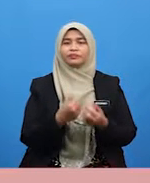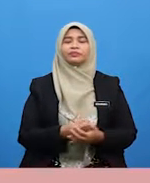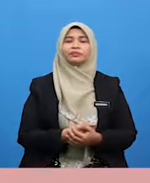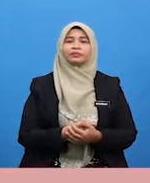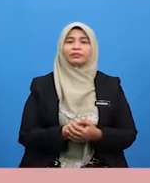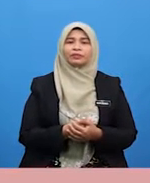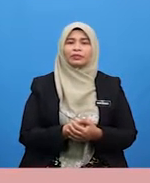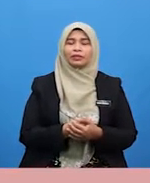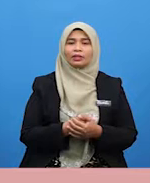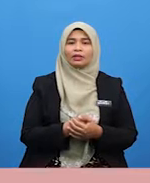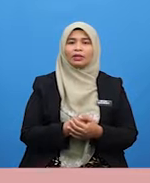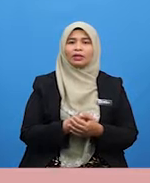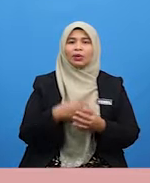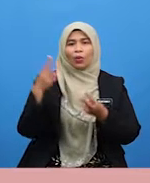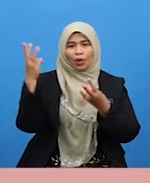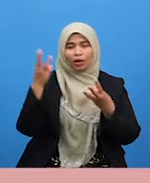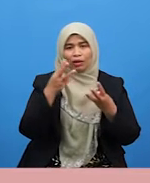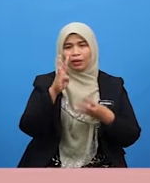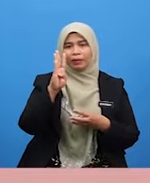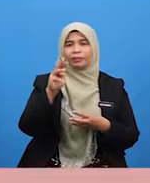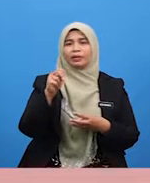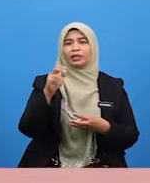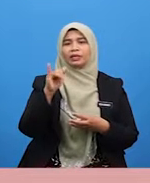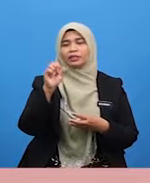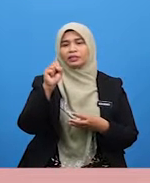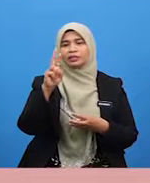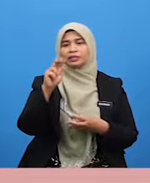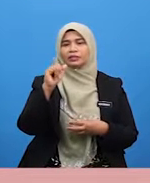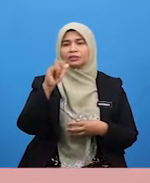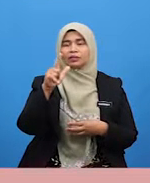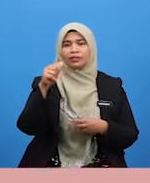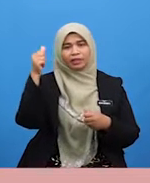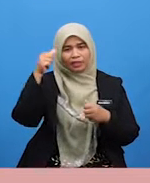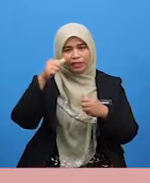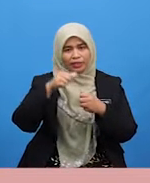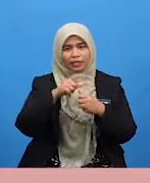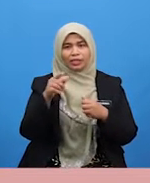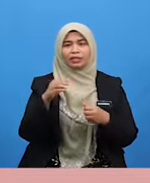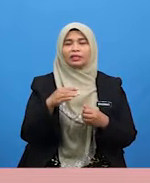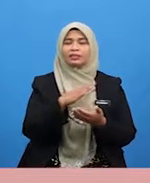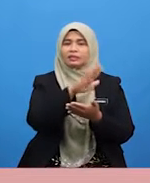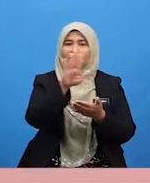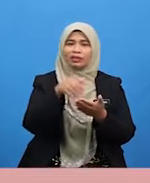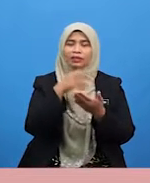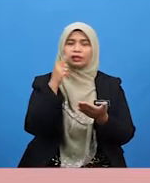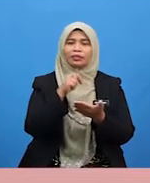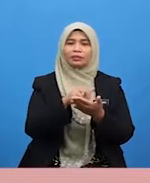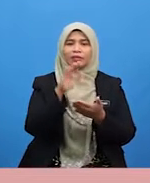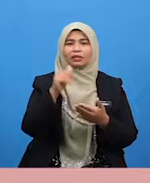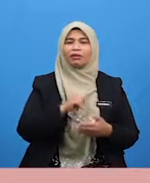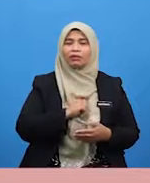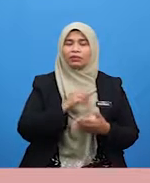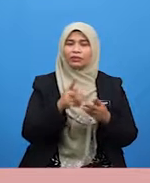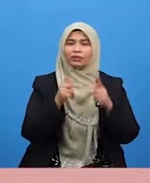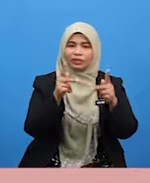40 bermaksud, wahai Bani Israel, ingatlah akan segala nikmat yang telah Aku